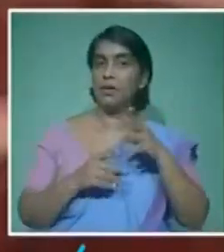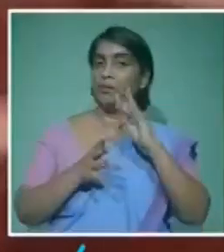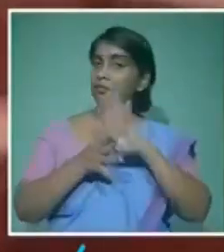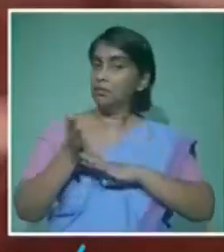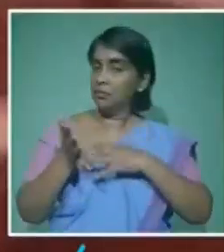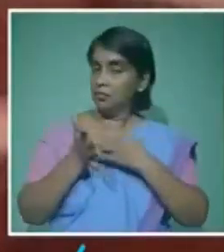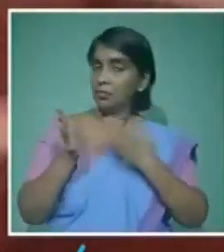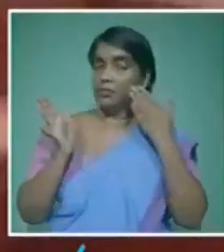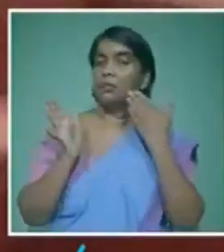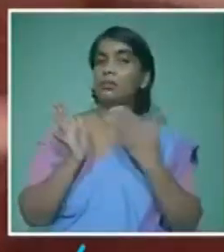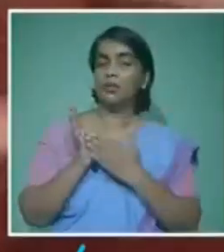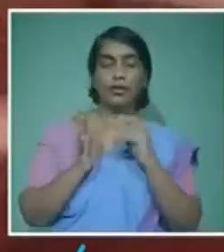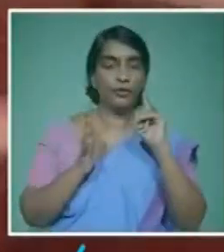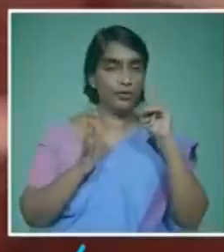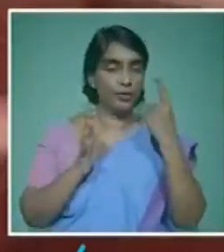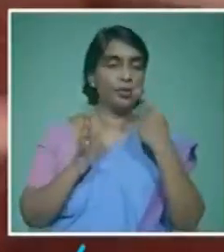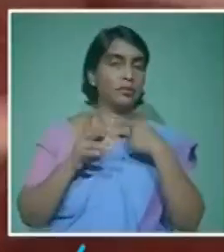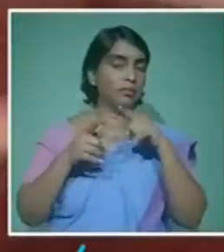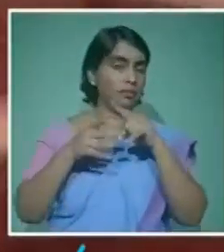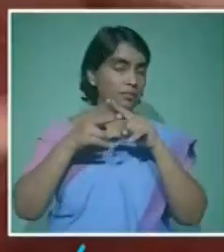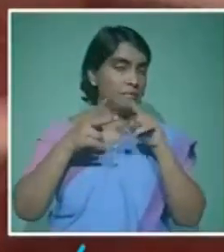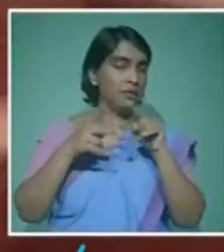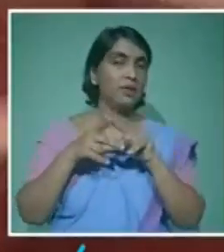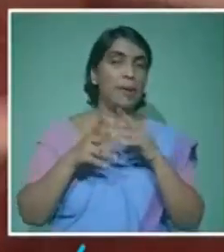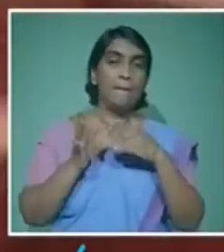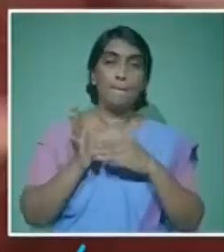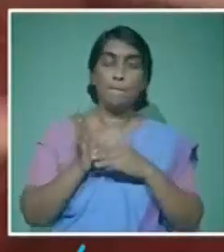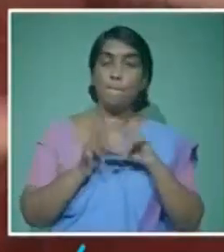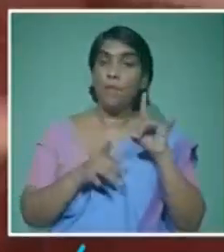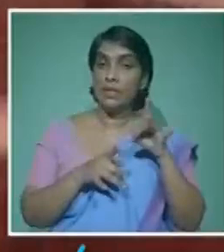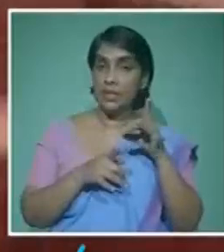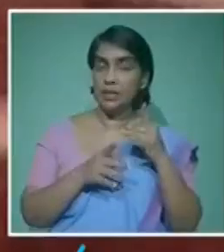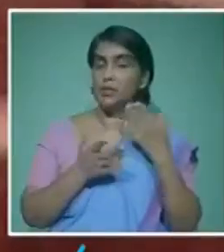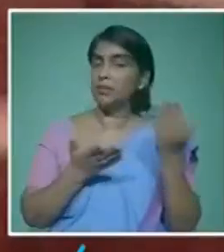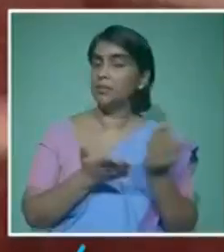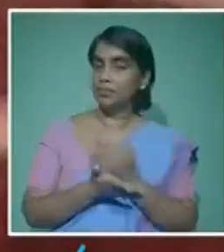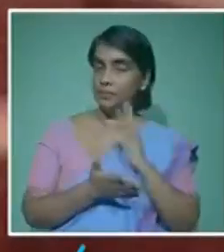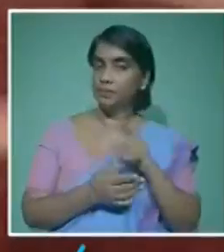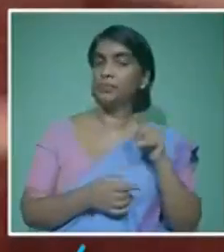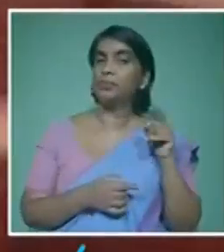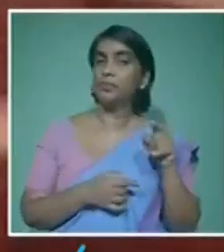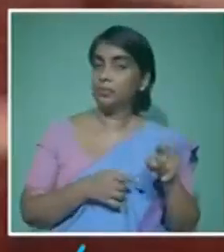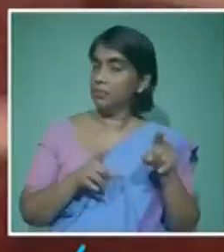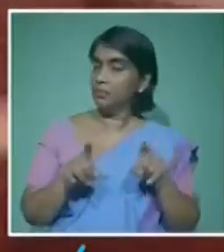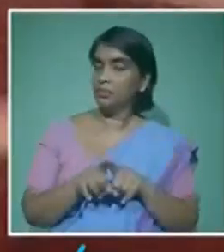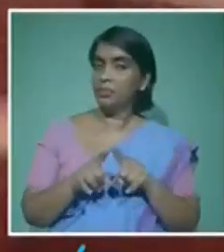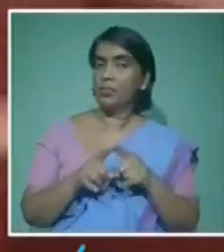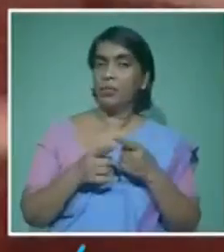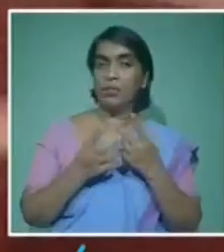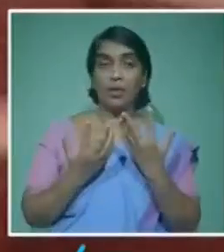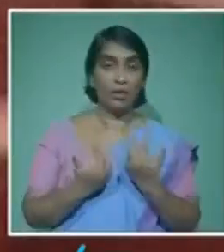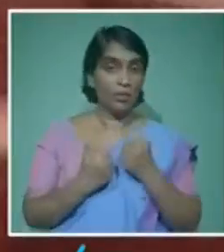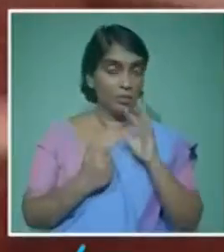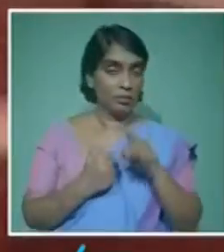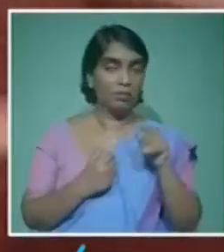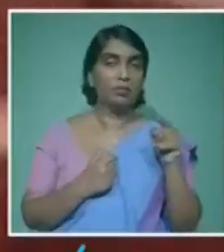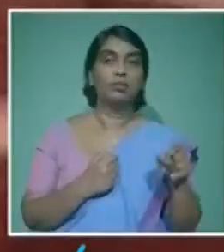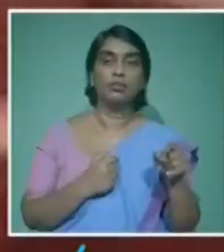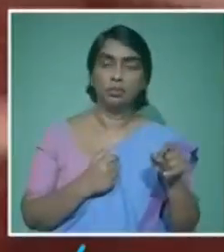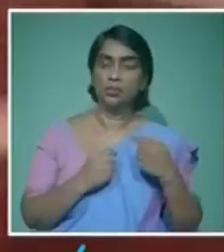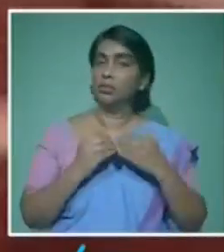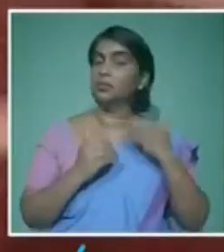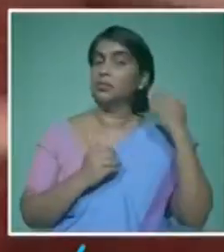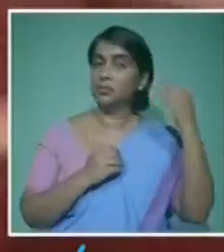முதல்கட்டமாக 100 மில்லியன் ரூபாய் இதற்கென ஒதுக்கப்பட்டுள்ளது. மேலும் தேவை கருதி அடுத்தடுத்த கட்டங்களில் நிதி